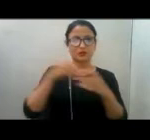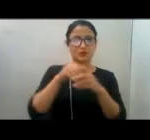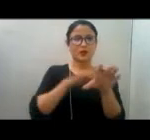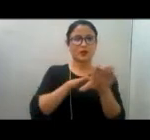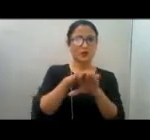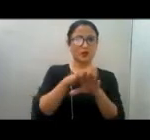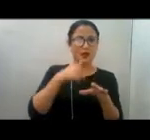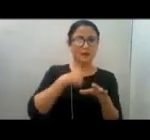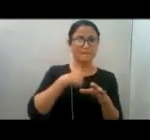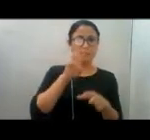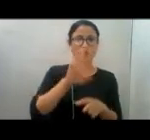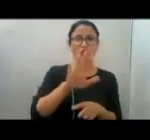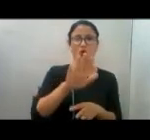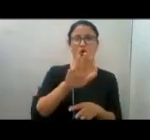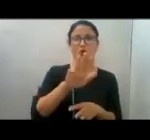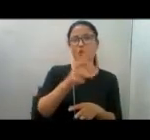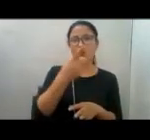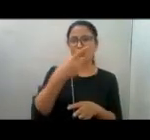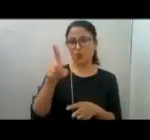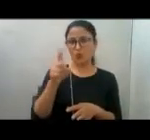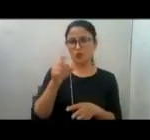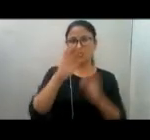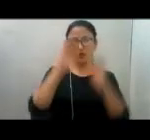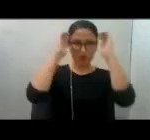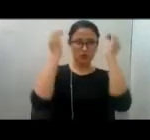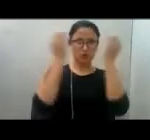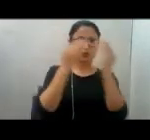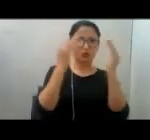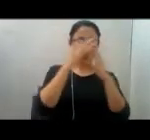पार्टिसिपेन्ट्सहरूलाई चाहिँ हामीले 9 सेफ हाउसमा अन्तर्वार्ता ल्याएको छौँ, जहाँबाट